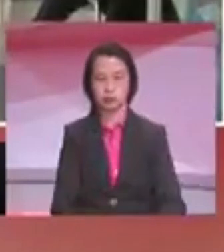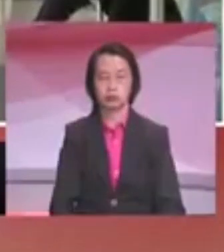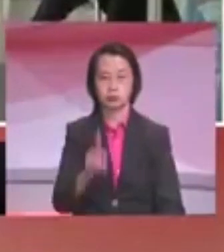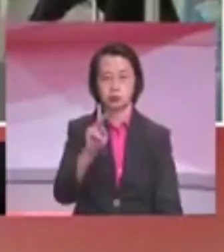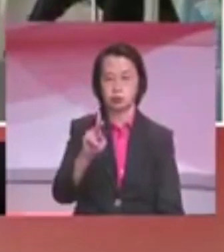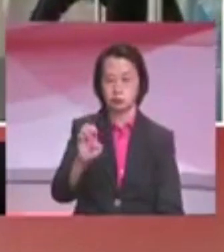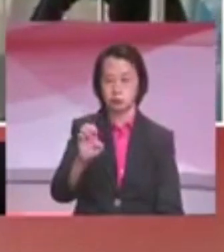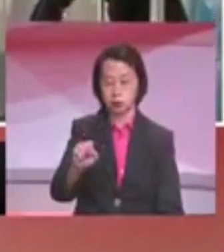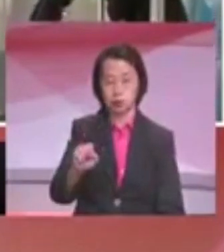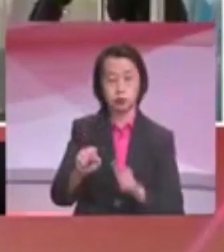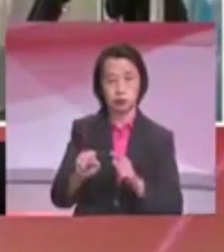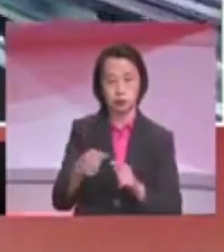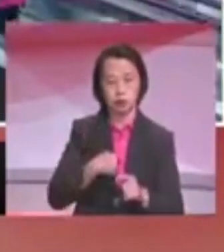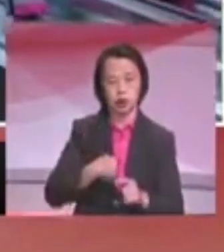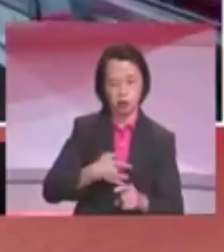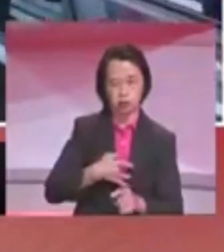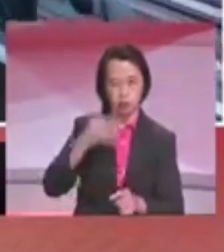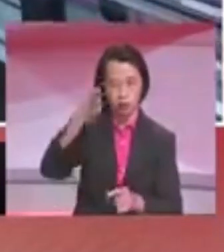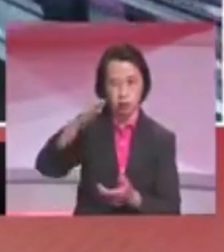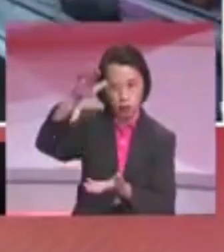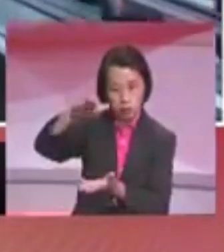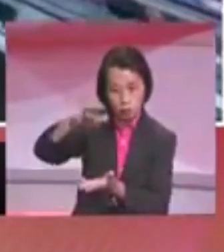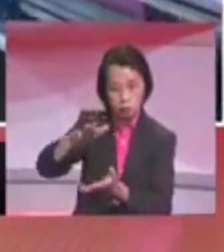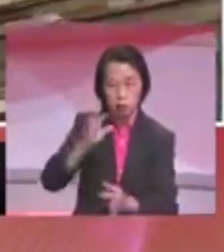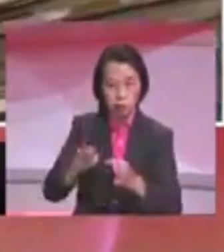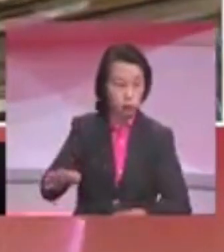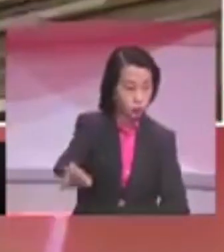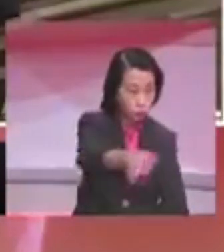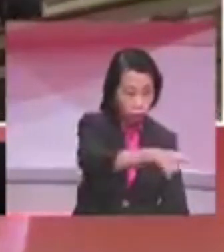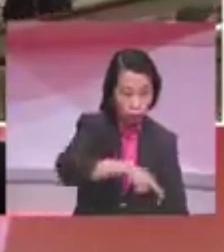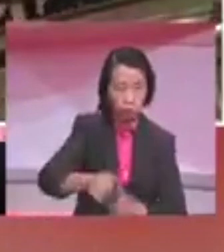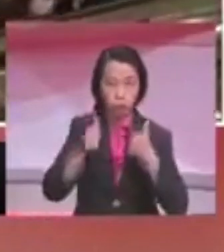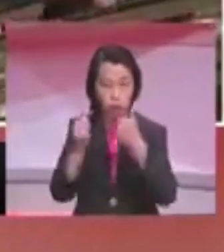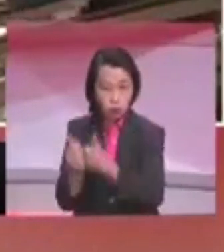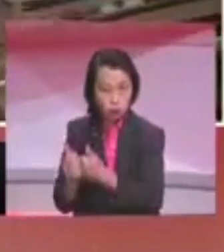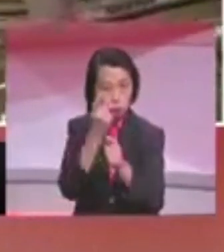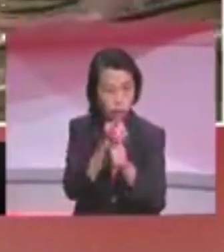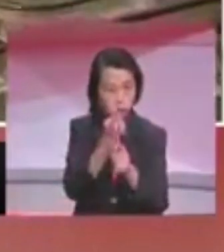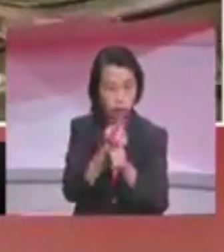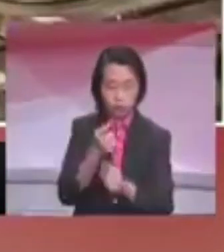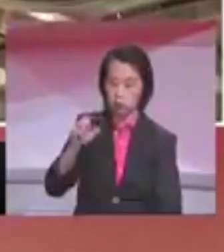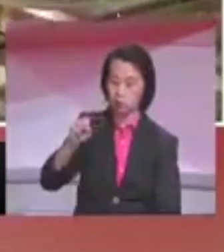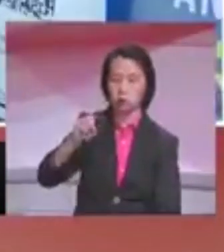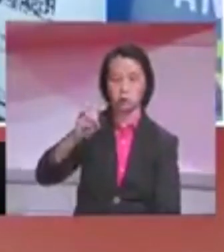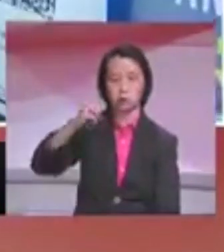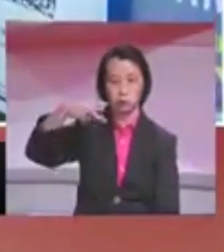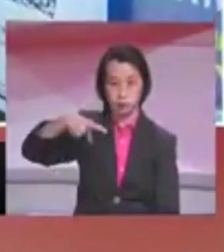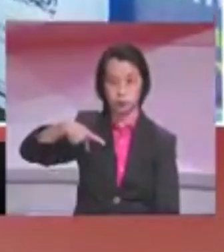kes ini saya jangka akan terus menurun kalau kita terus patuh kepada SOP yang